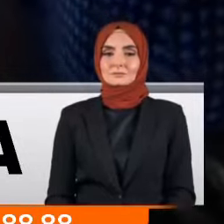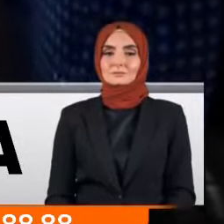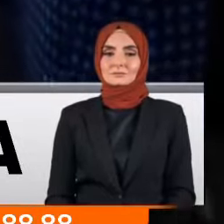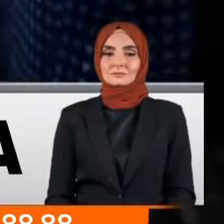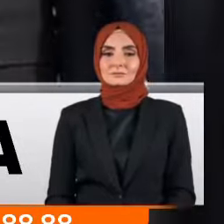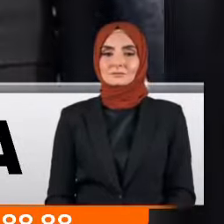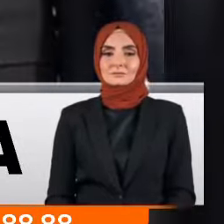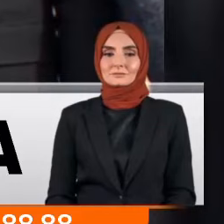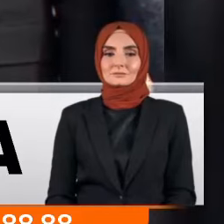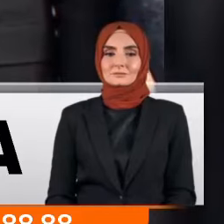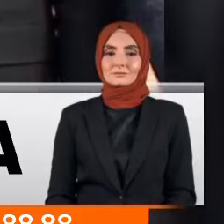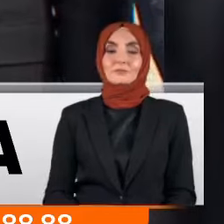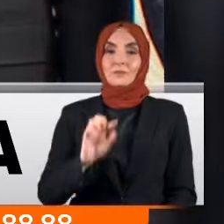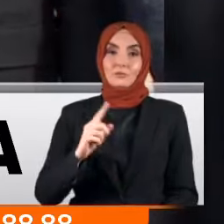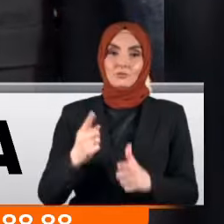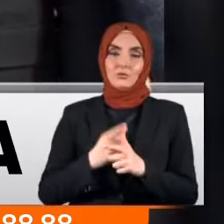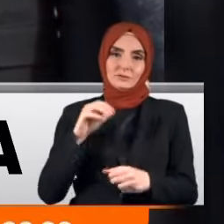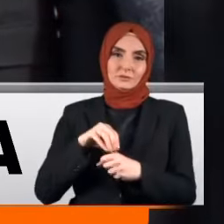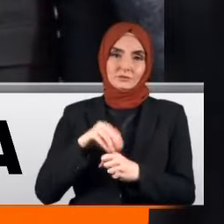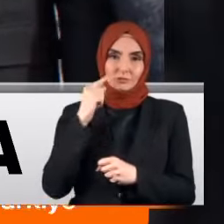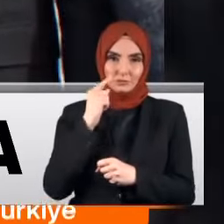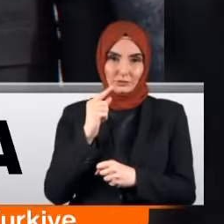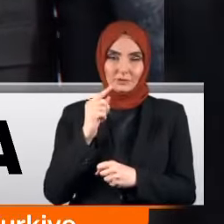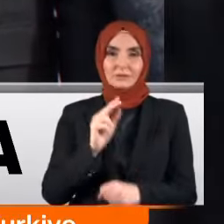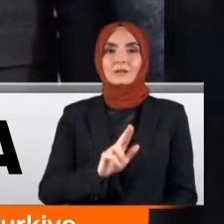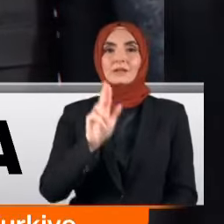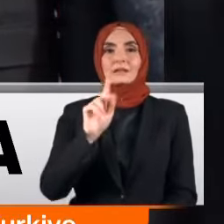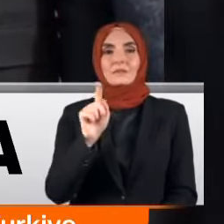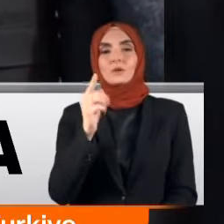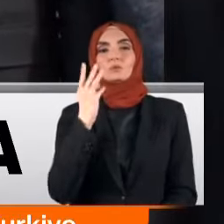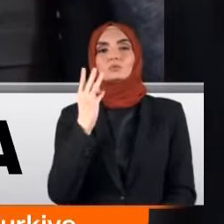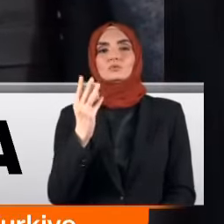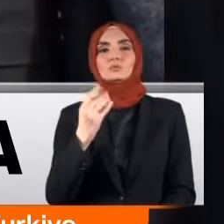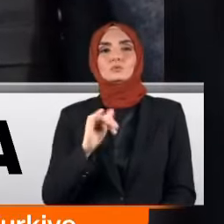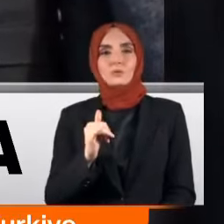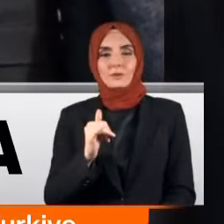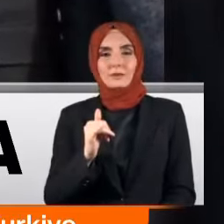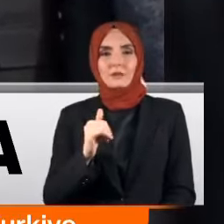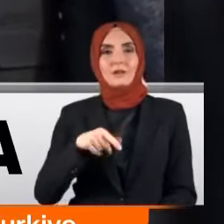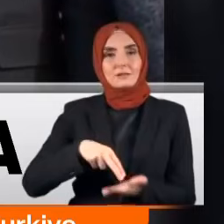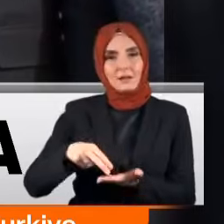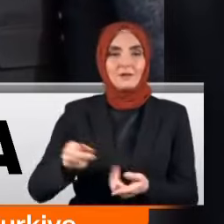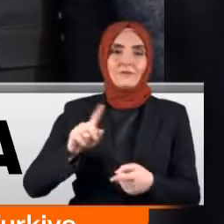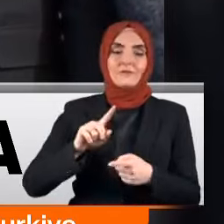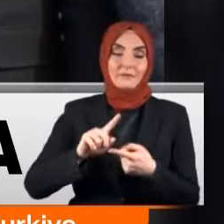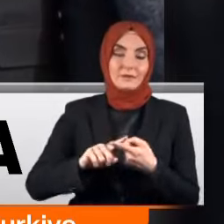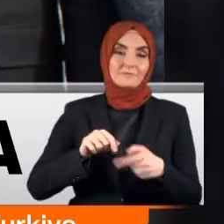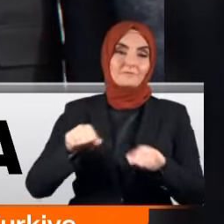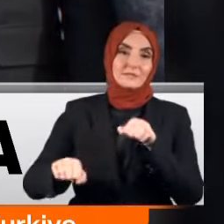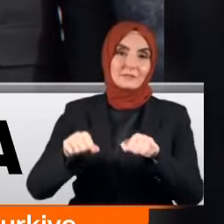ayrıldı alanın. Projemiz kapsamında 7,3 kilometre yaya ve bisiklet yolu,